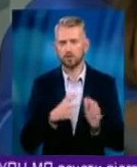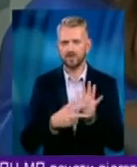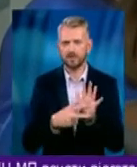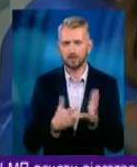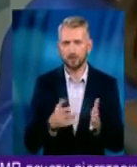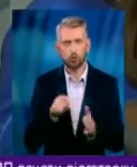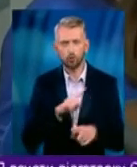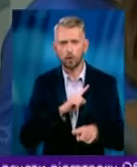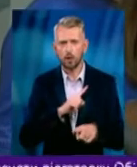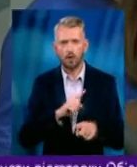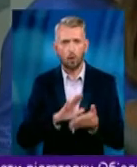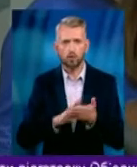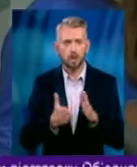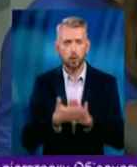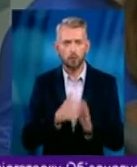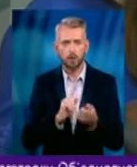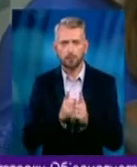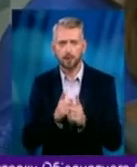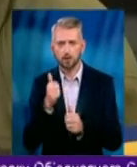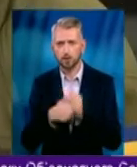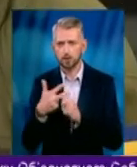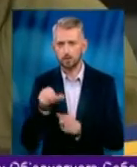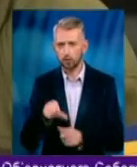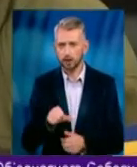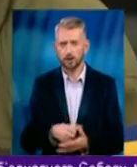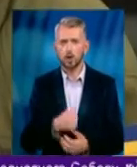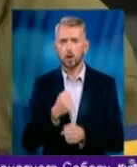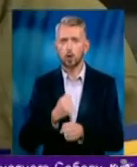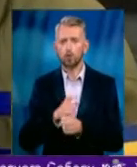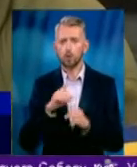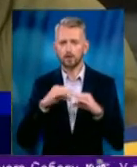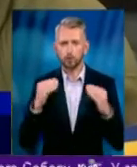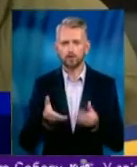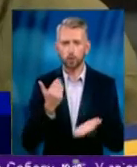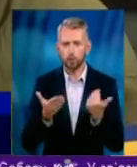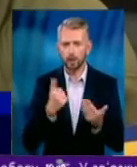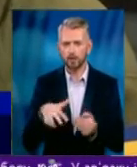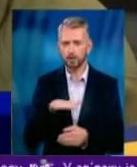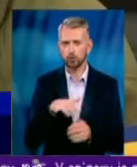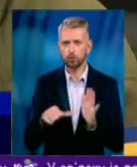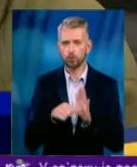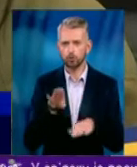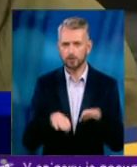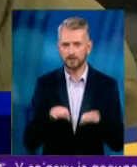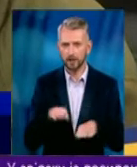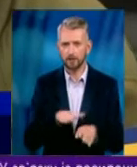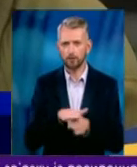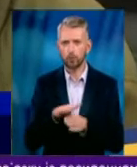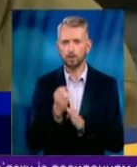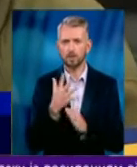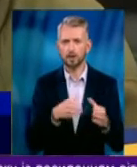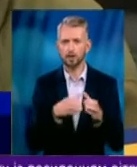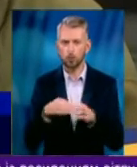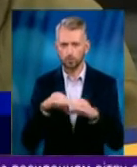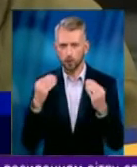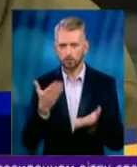тут оперативна обстановка міняється кожні півгодини. Роботи з розмінування на території 6-го арсеналу виконують 15 груп